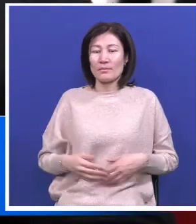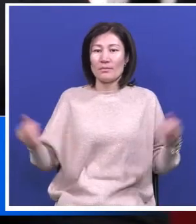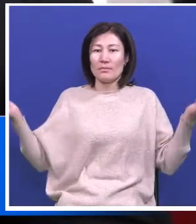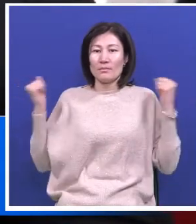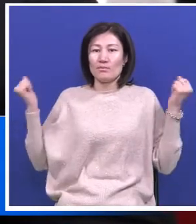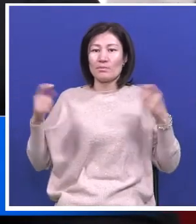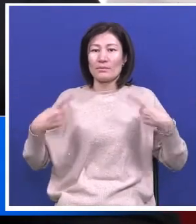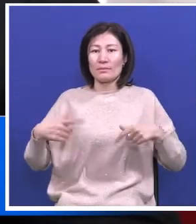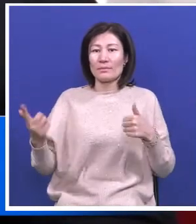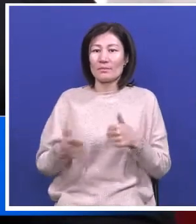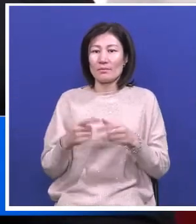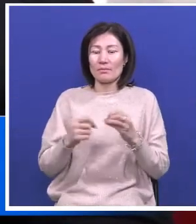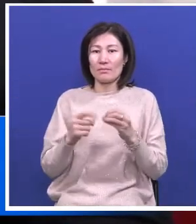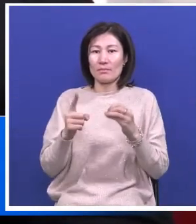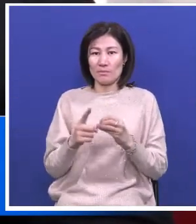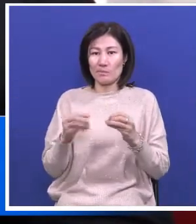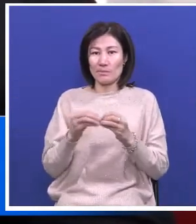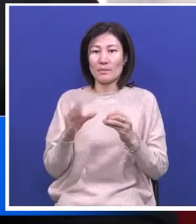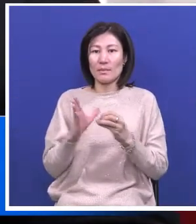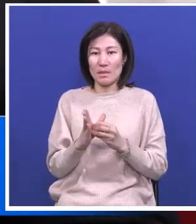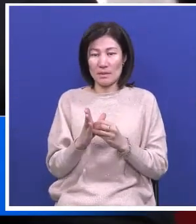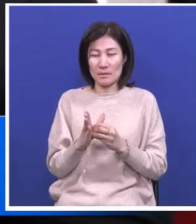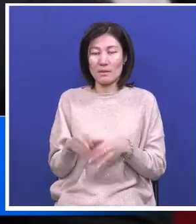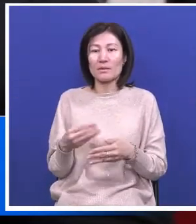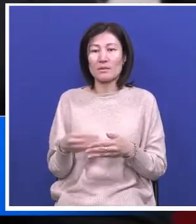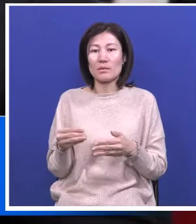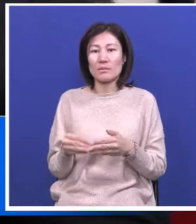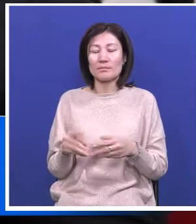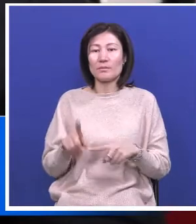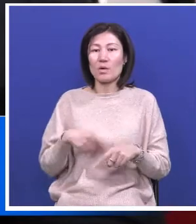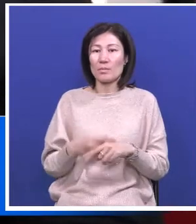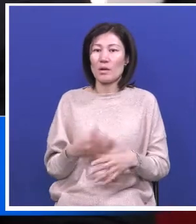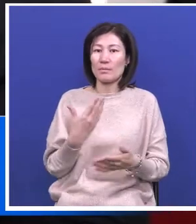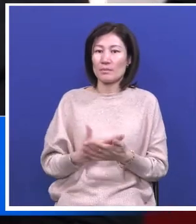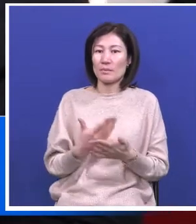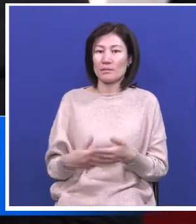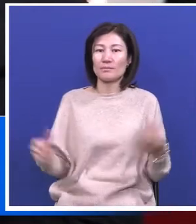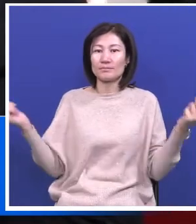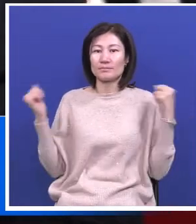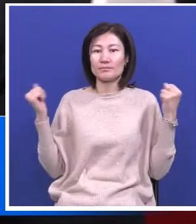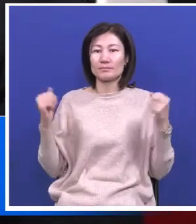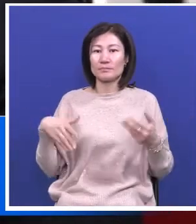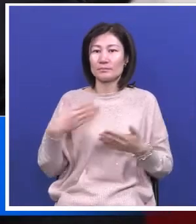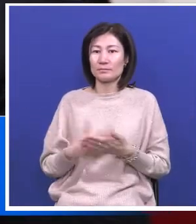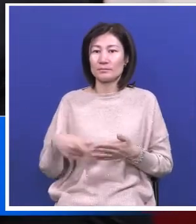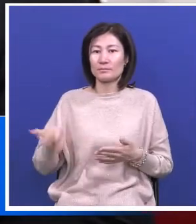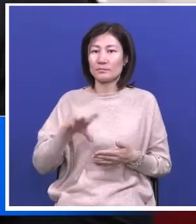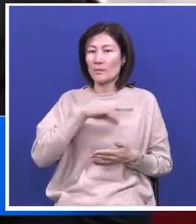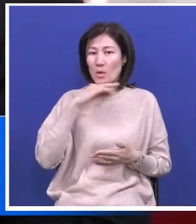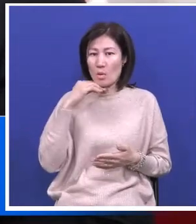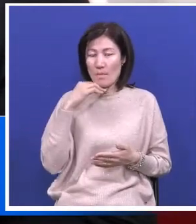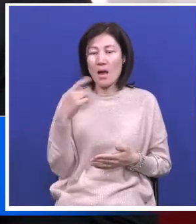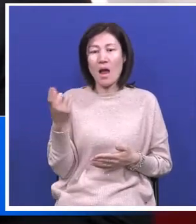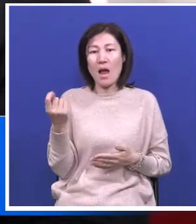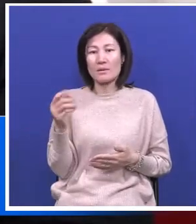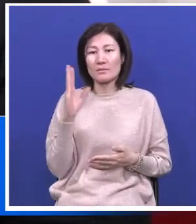спорт түріне байланысты 11 мың теңге мен 15 мың теңгенің ішіндегі. Бұл жердегі ол, мысалы, спорт түрлеріне біреуісі не себептен біреуіне көбірек аздау болатыны,